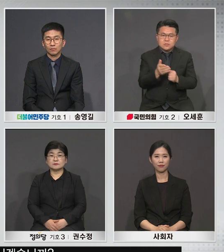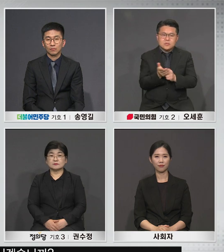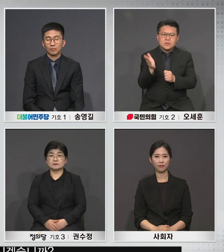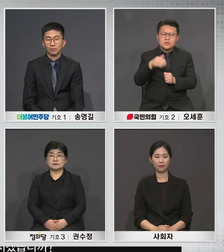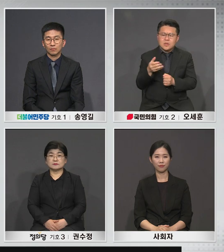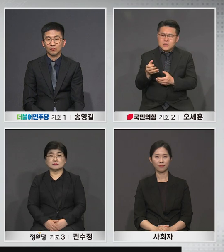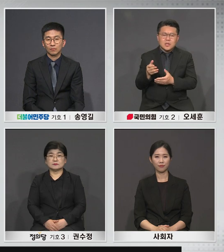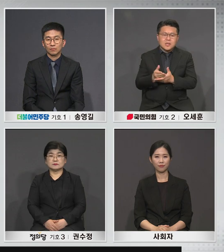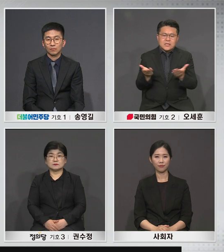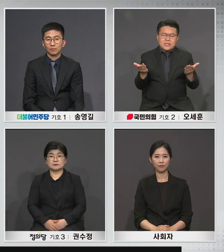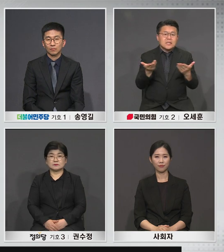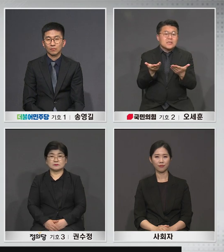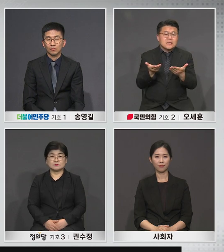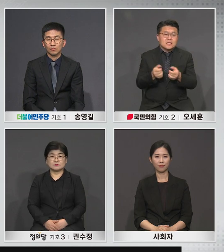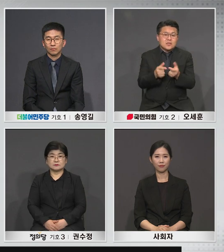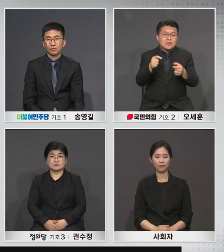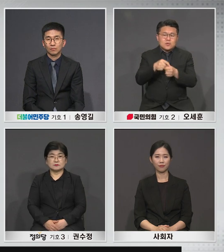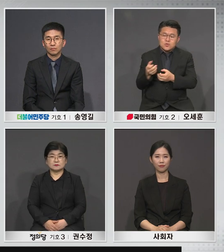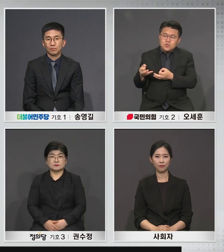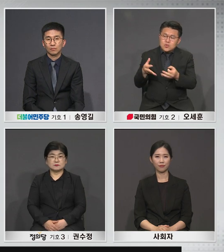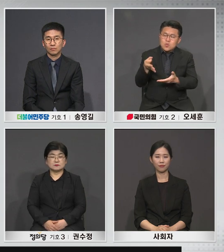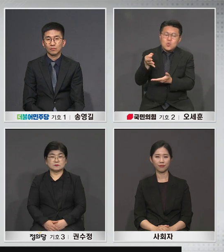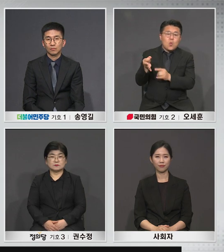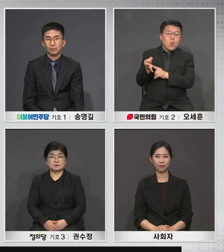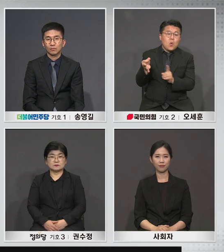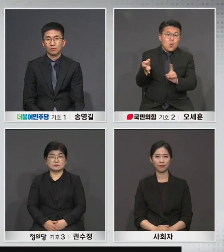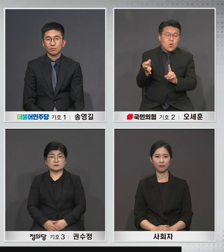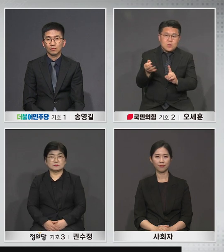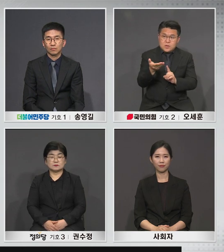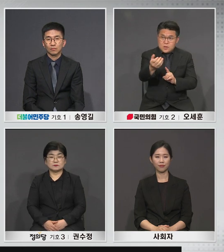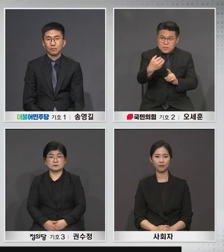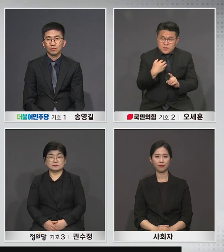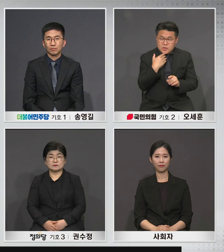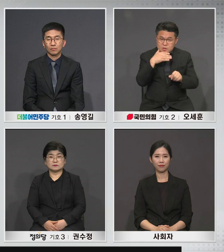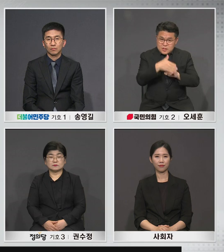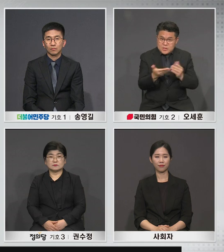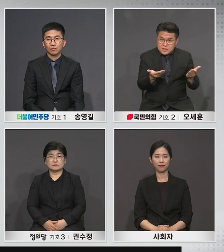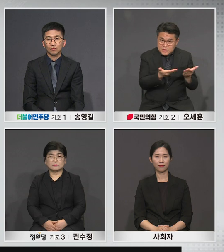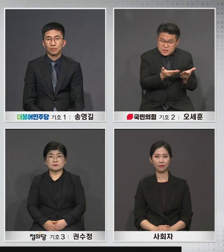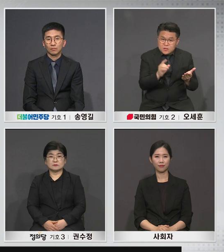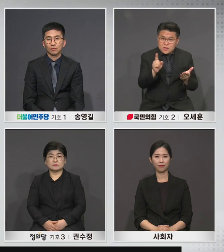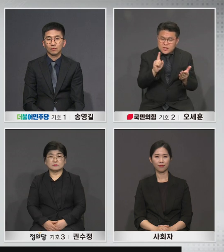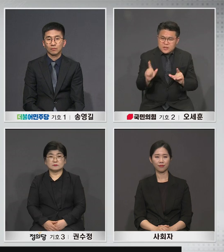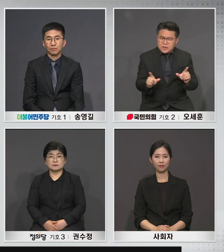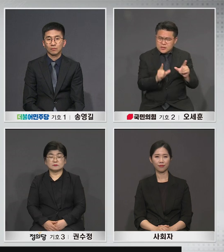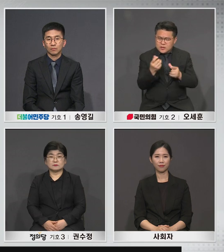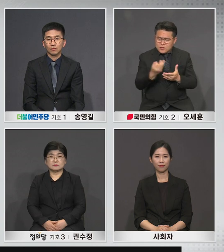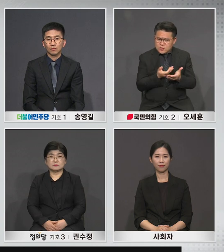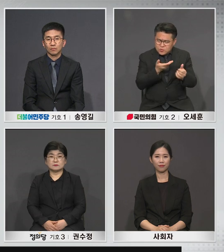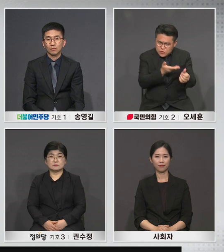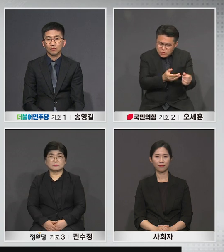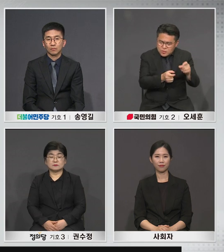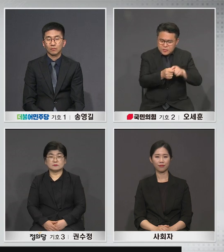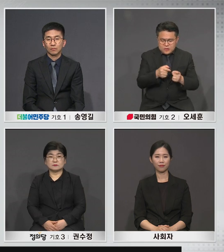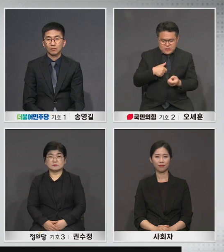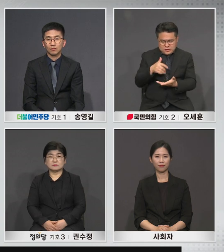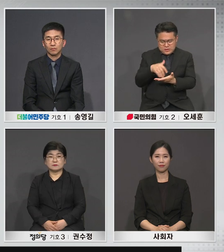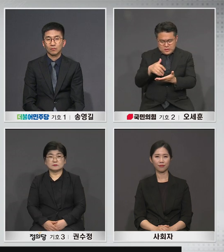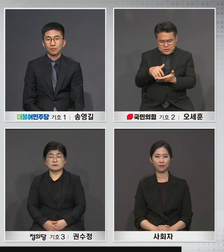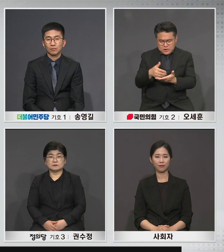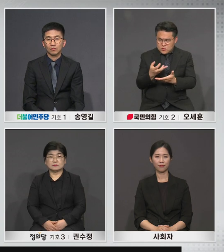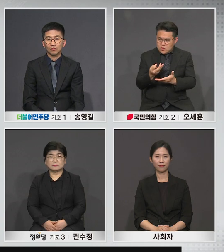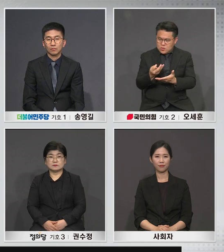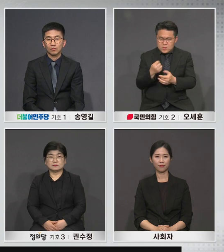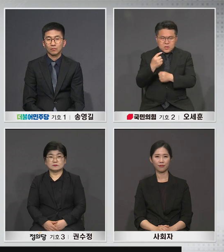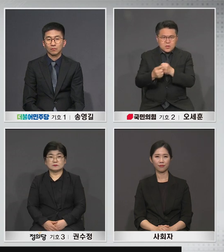문제인데 권수정 후보 말씀하시는 그런 서울형 일자리 같은 경우에 생활임금까지 보장하고 다 하려면 제가 계산해보니까 최소한